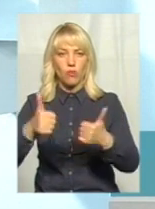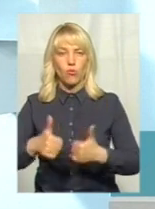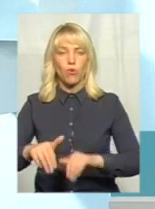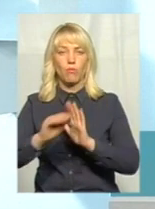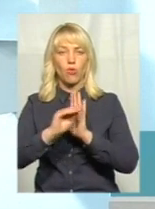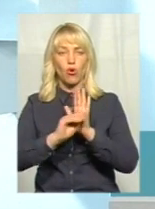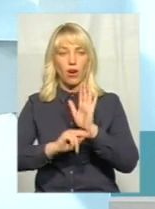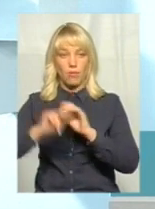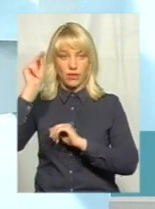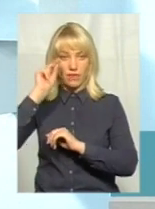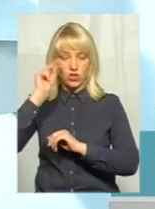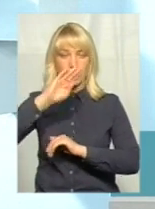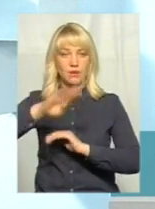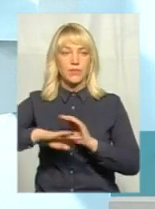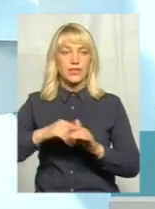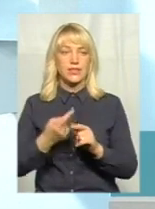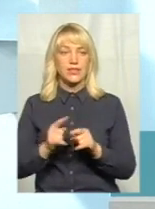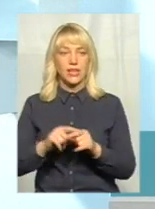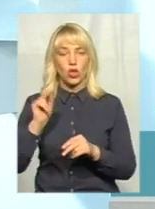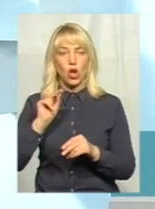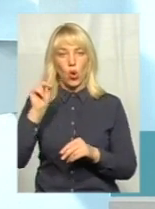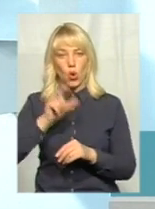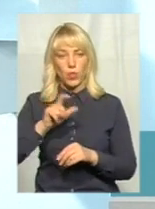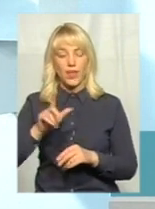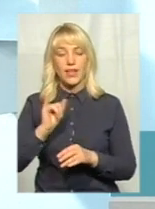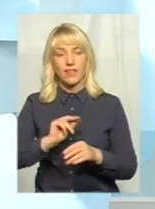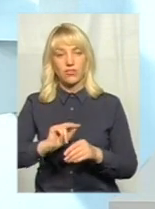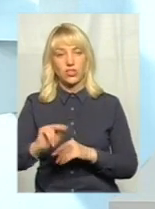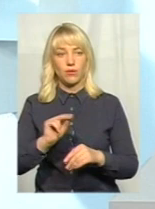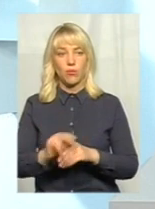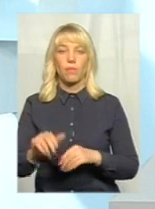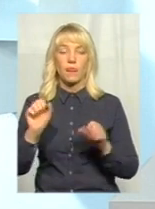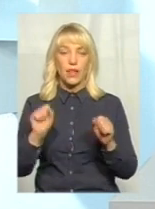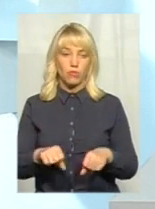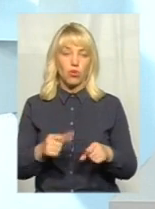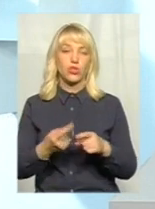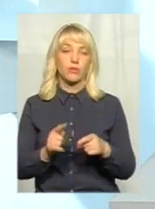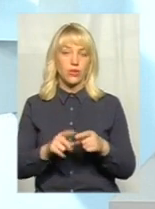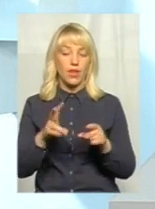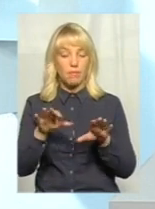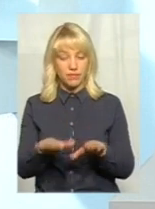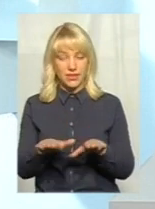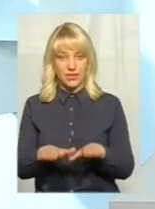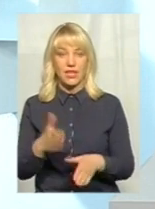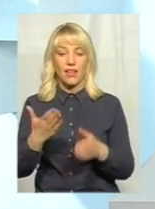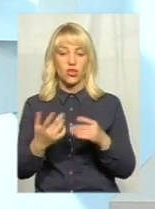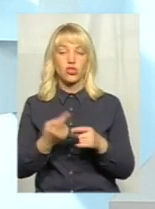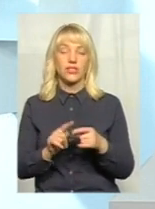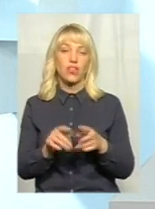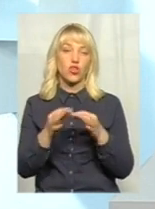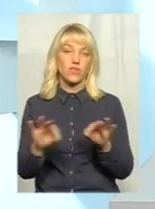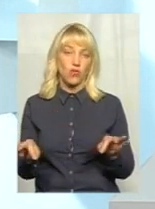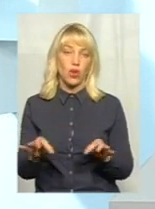тих людей і вже вчимо. Тут теж питання. Можемо і в роботодавця на місці, якщо це дозволяє, ну, програми